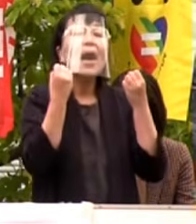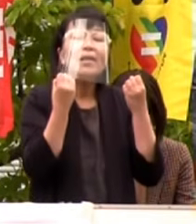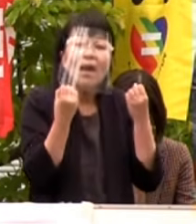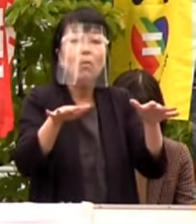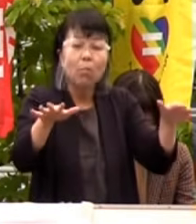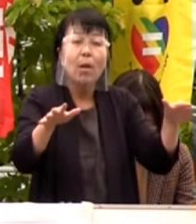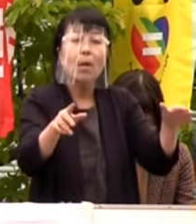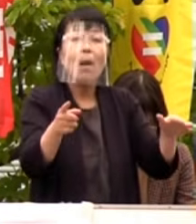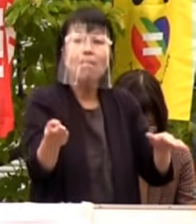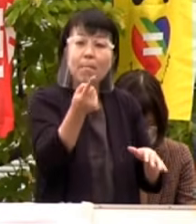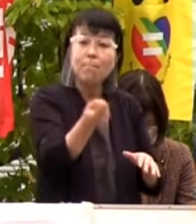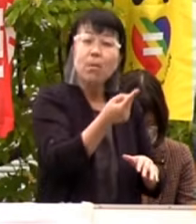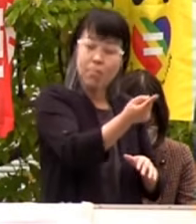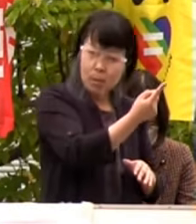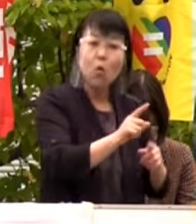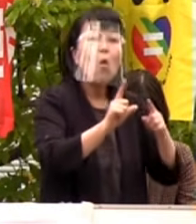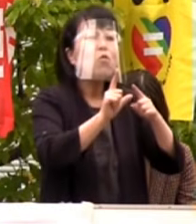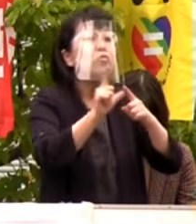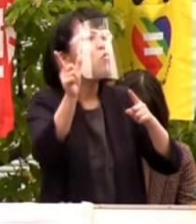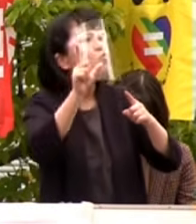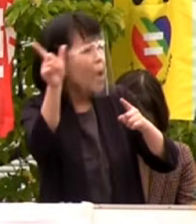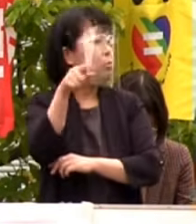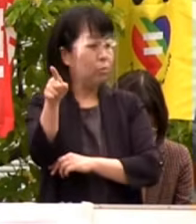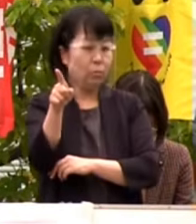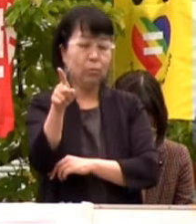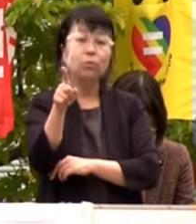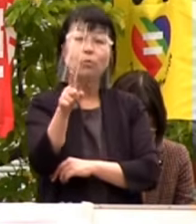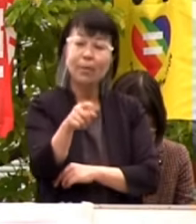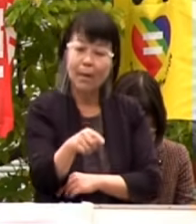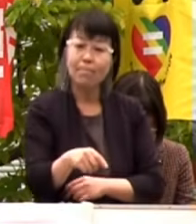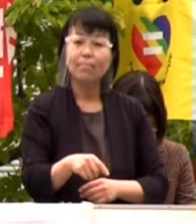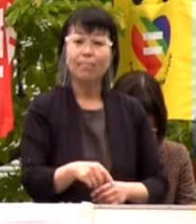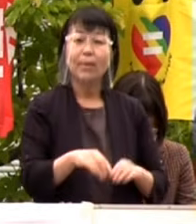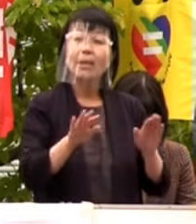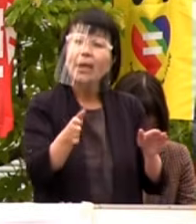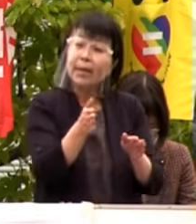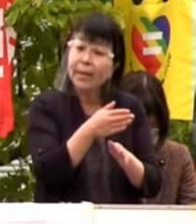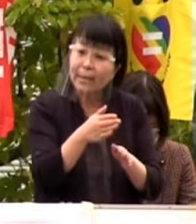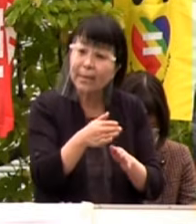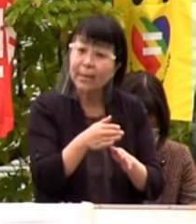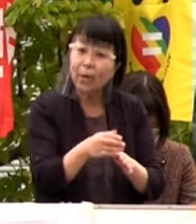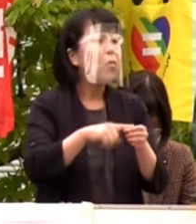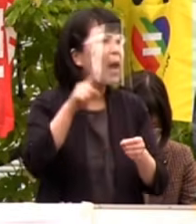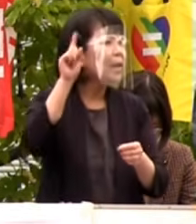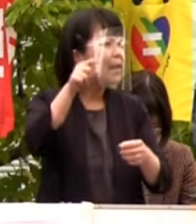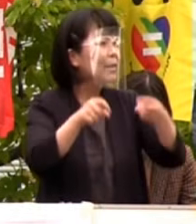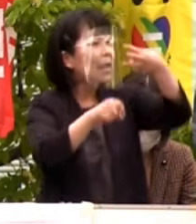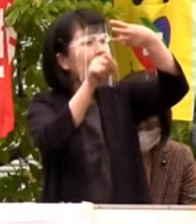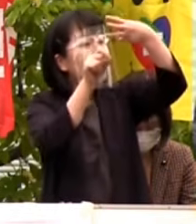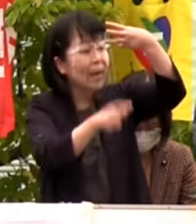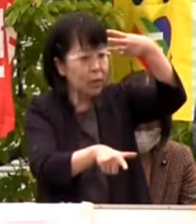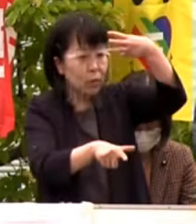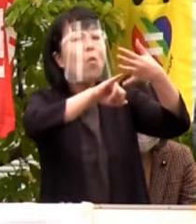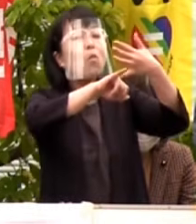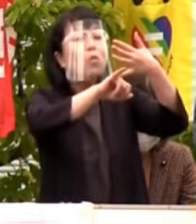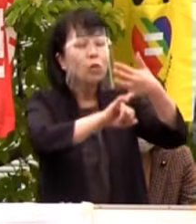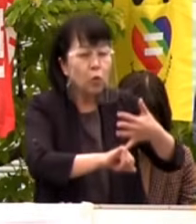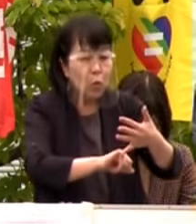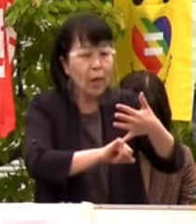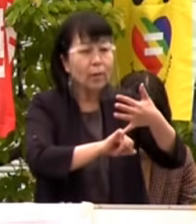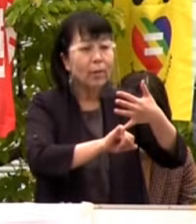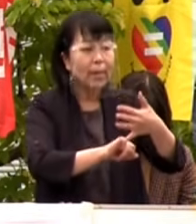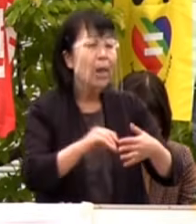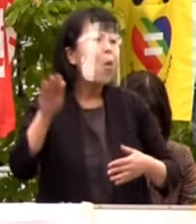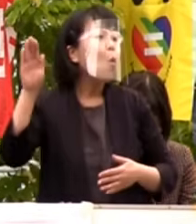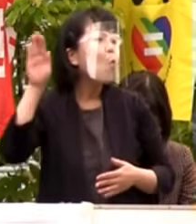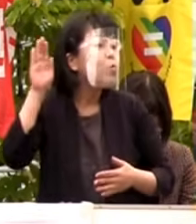こってるんです。ノルウェーの政府はつい最近来年3月の核禁条約の締約国会議にオブザ